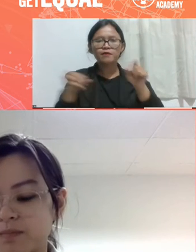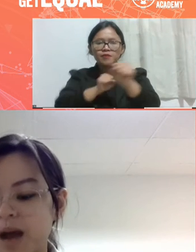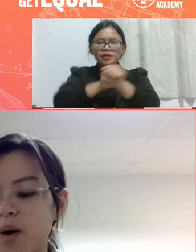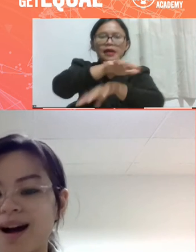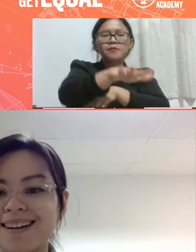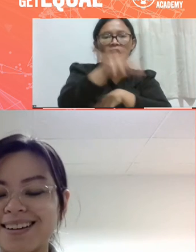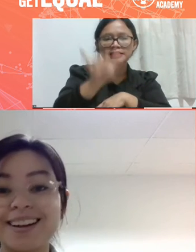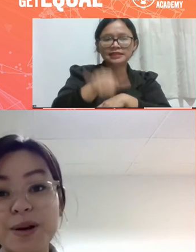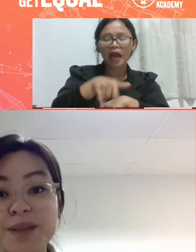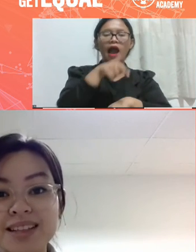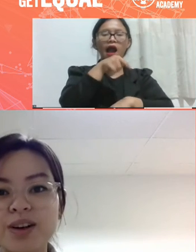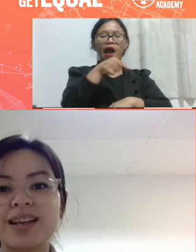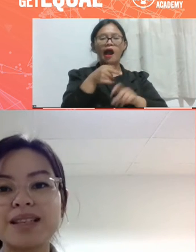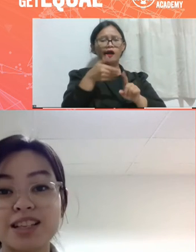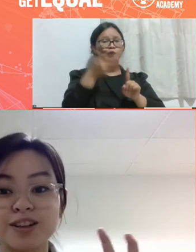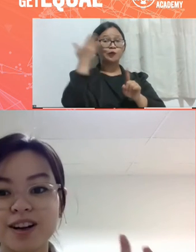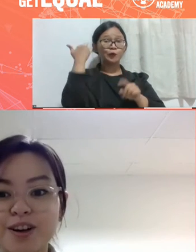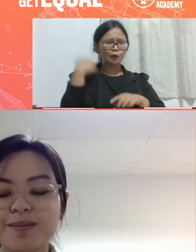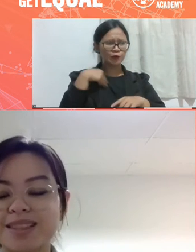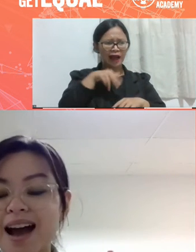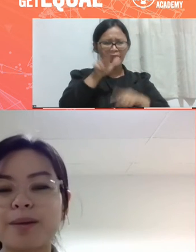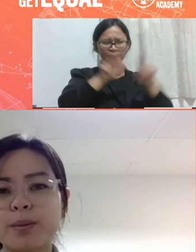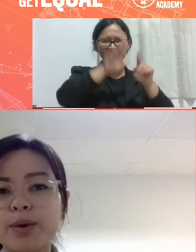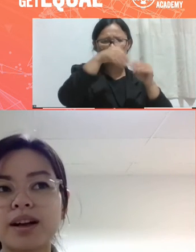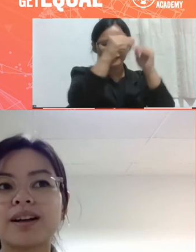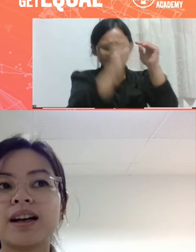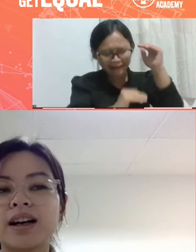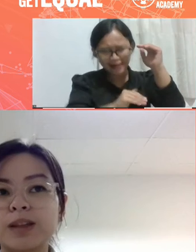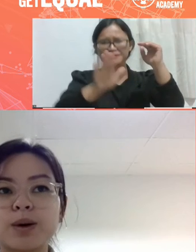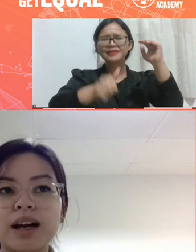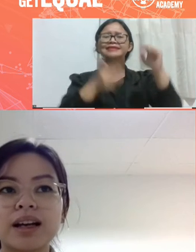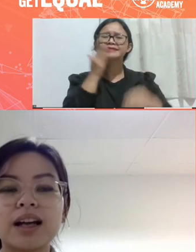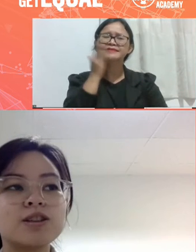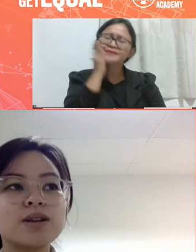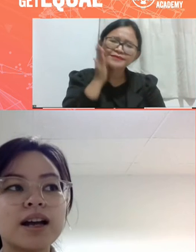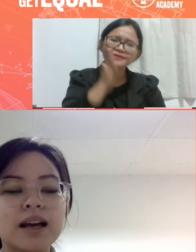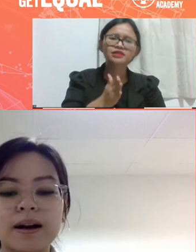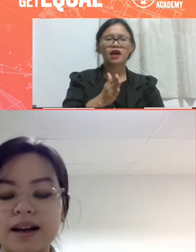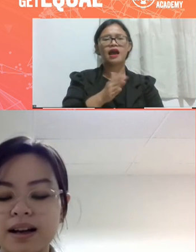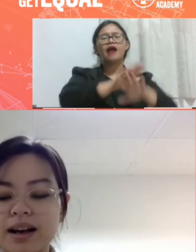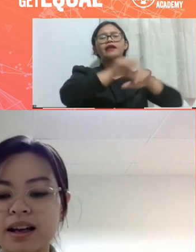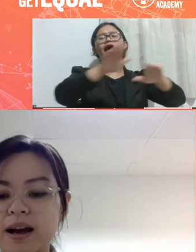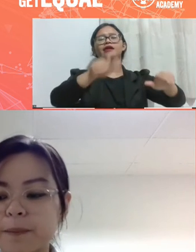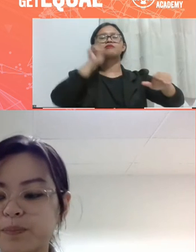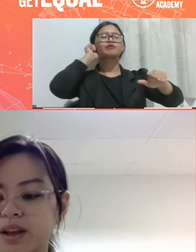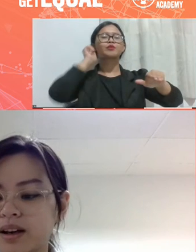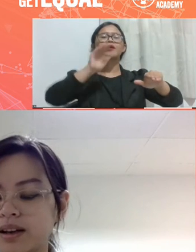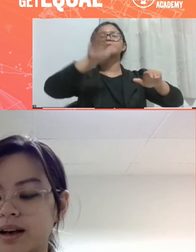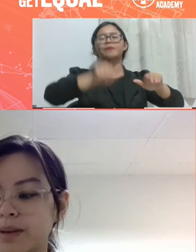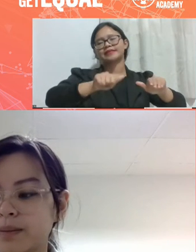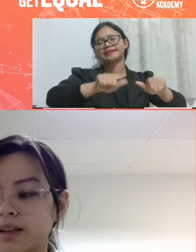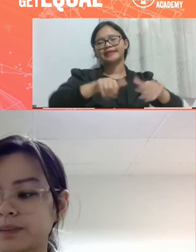di bawah 18 tahun, ya dia masih girl, masih anak perempuan hitungannya. Ada juga yang anak-anak yang,